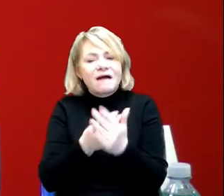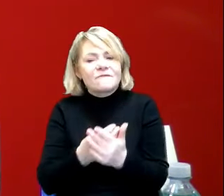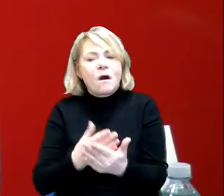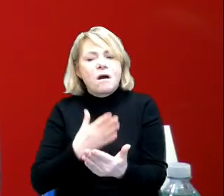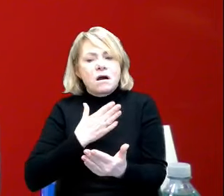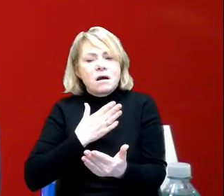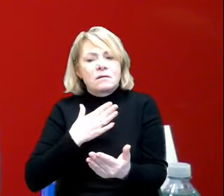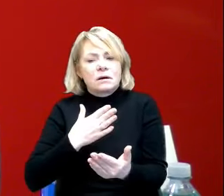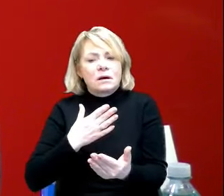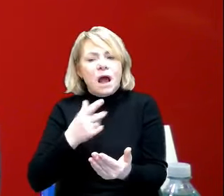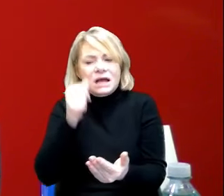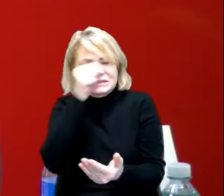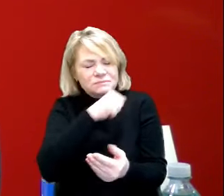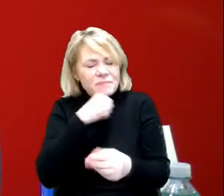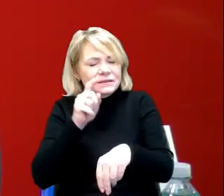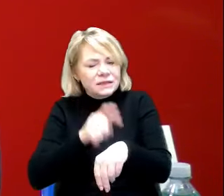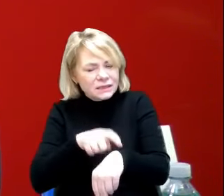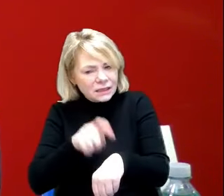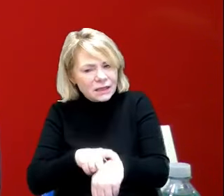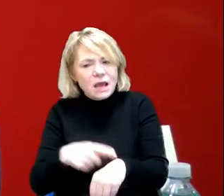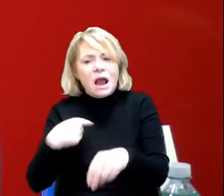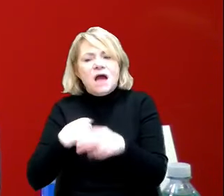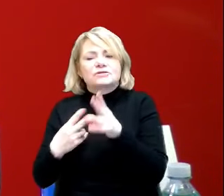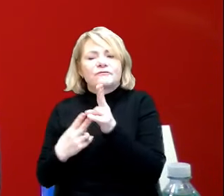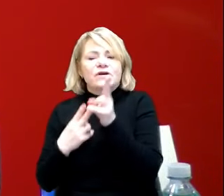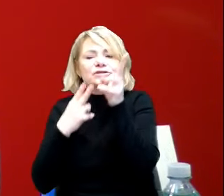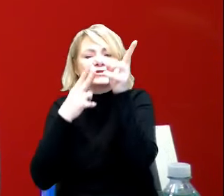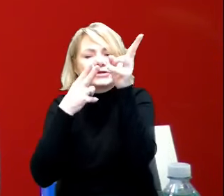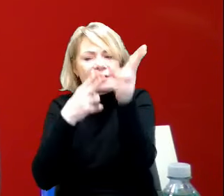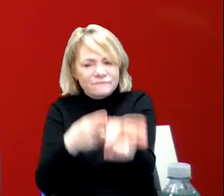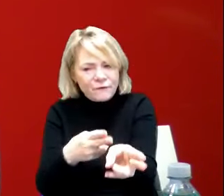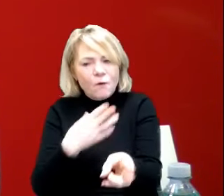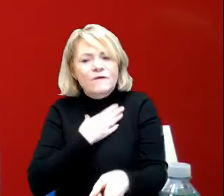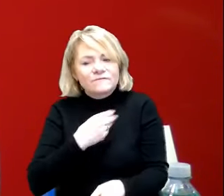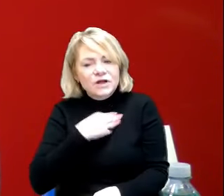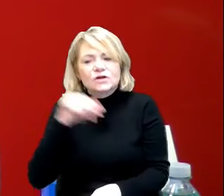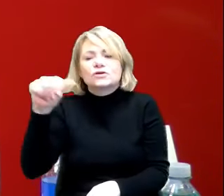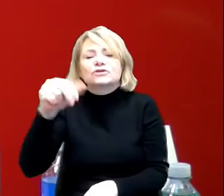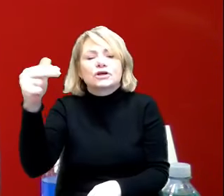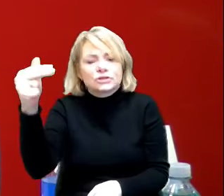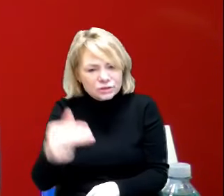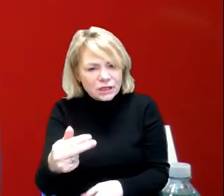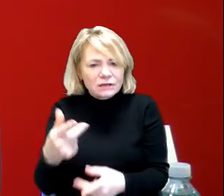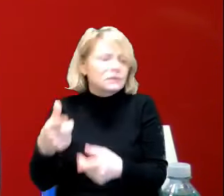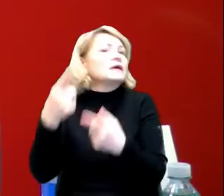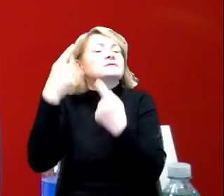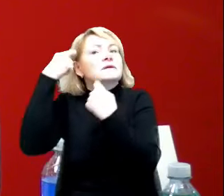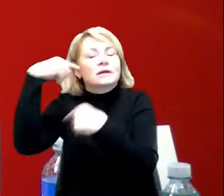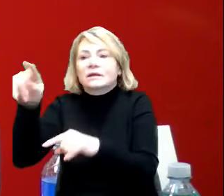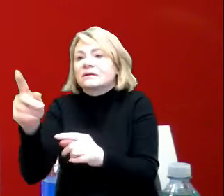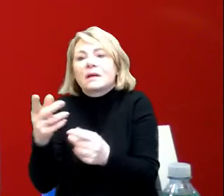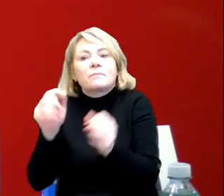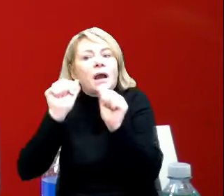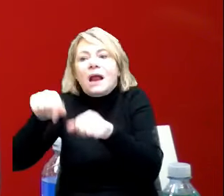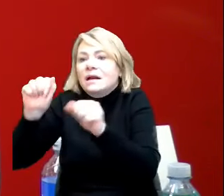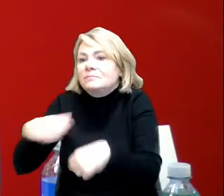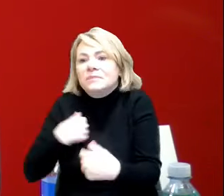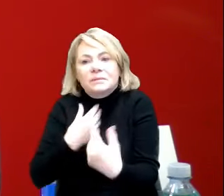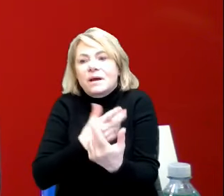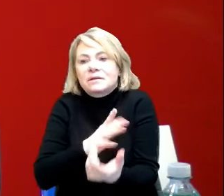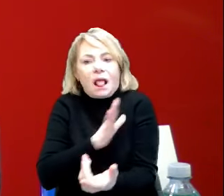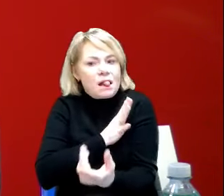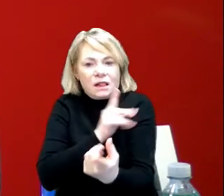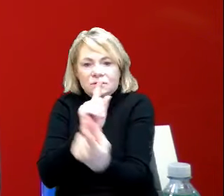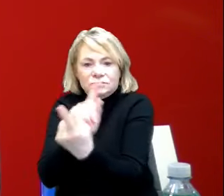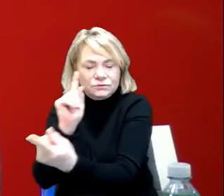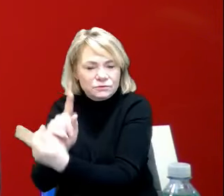laiką važiavau į vilnių asmeniškai savaitgalyje nes kitaip su galimu koncesininku neturėjau galimybės susitikti